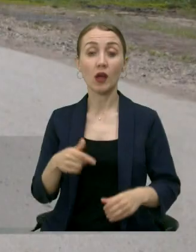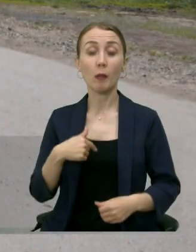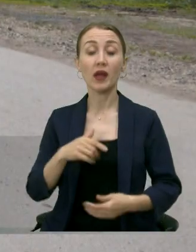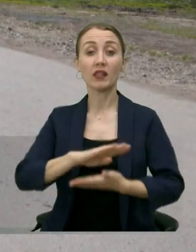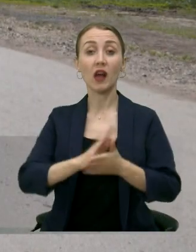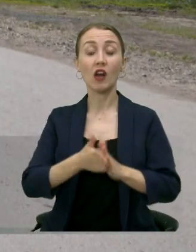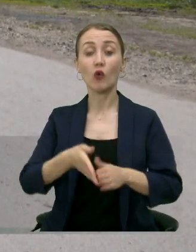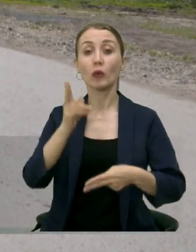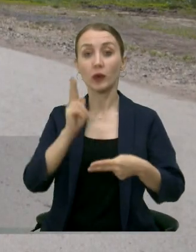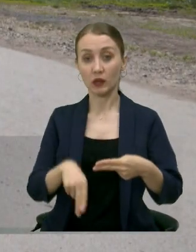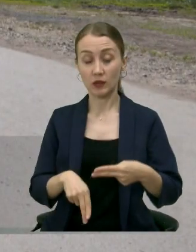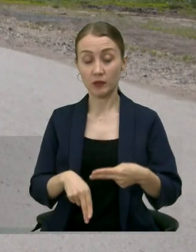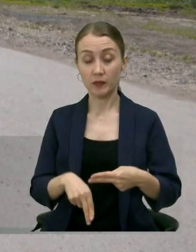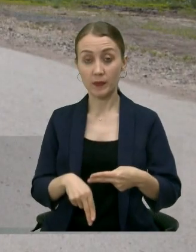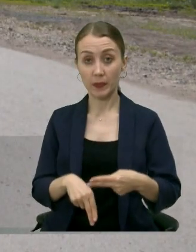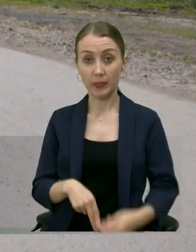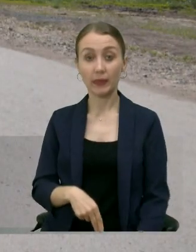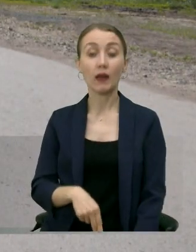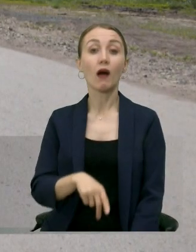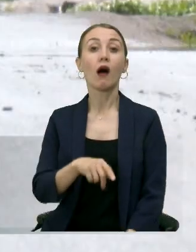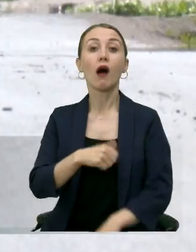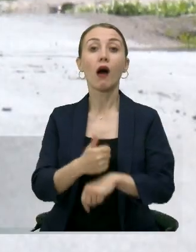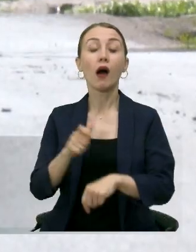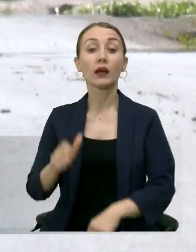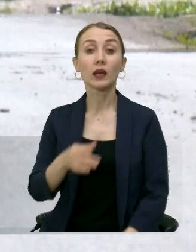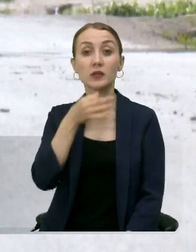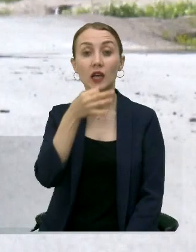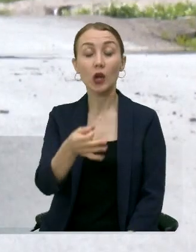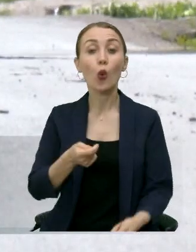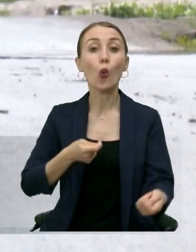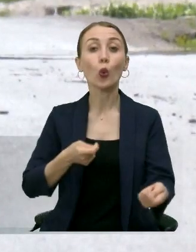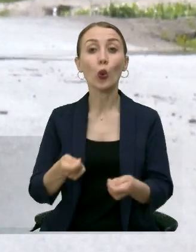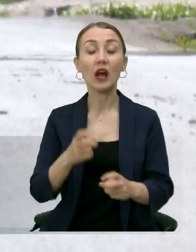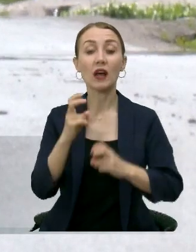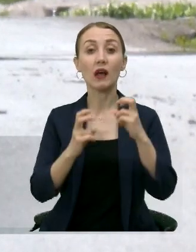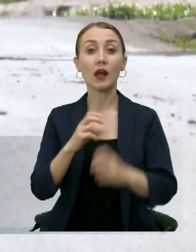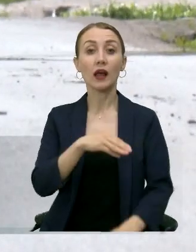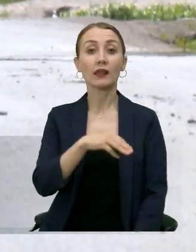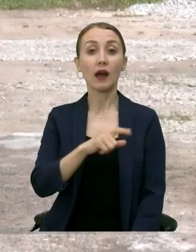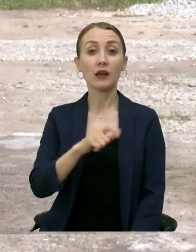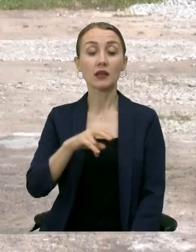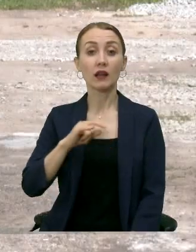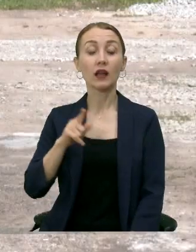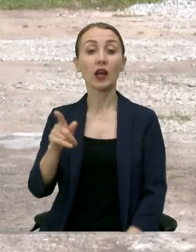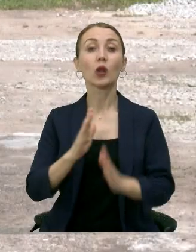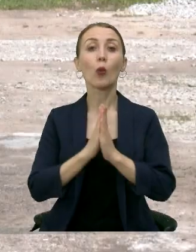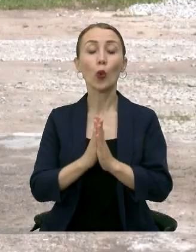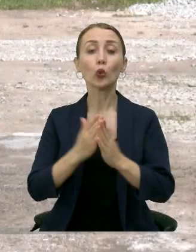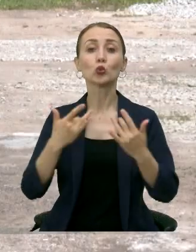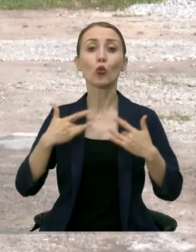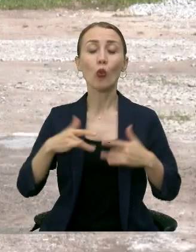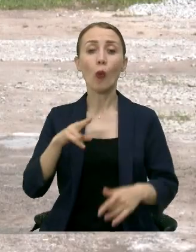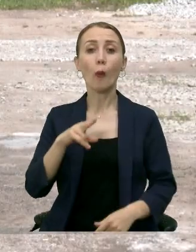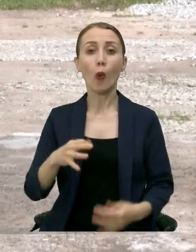договор. По словам акима района Арая Садыкова, руководитель предприятия «Бурабай Тазалык» неоднократно обращалась с просьбой уволить ее по